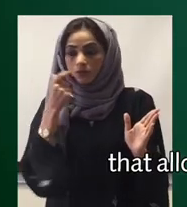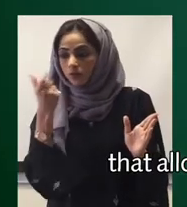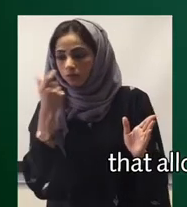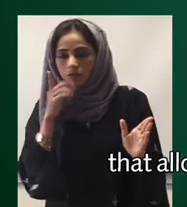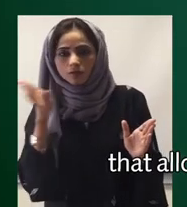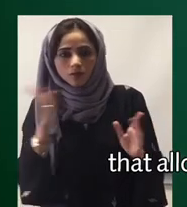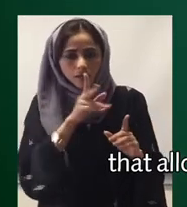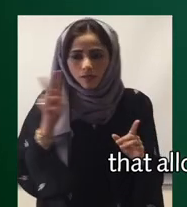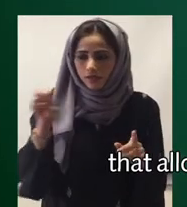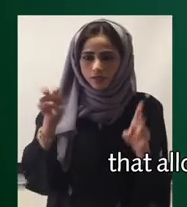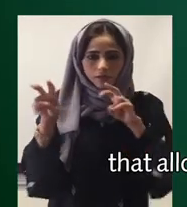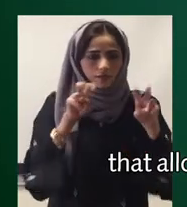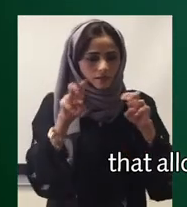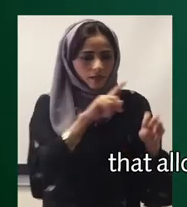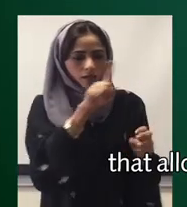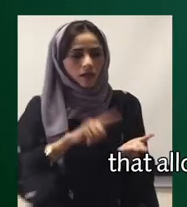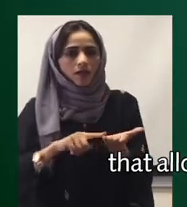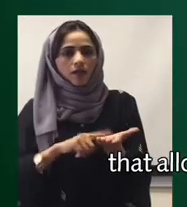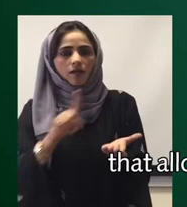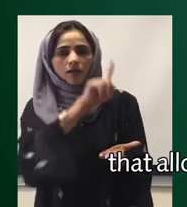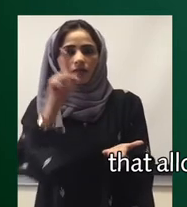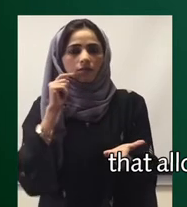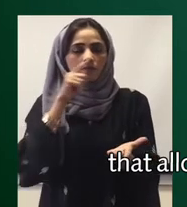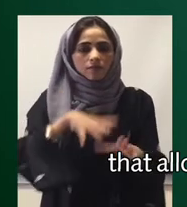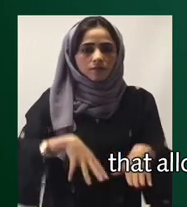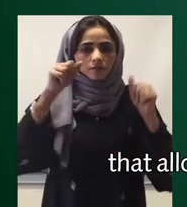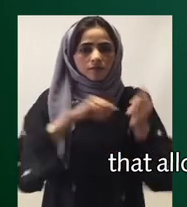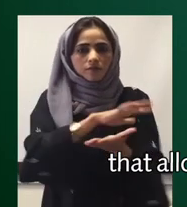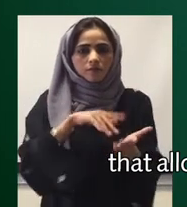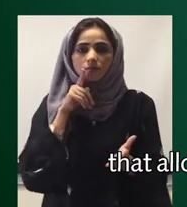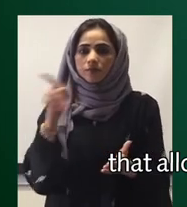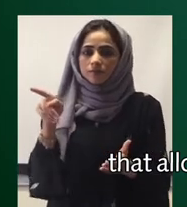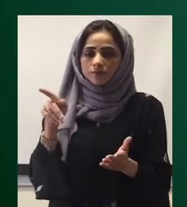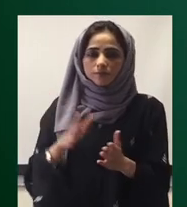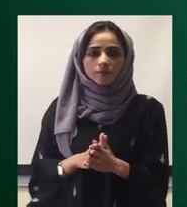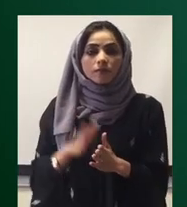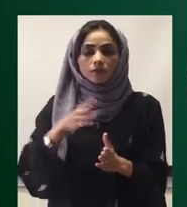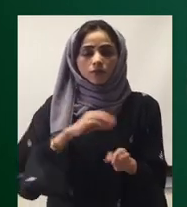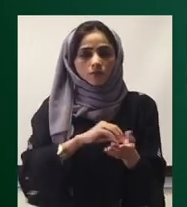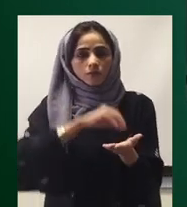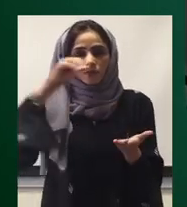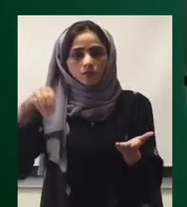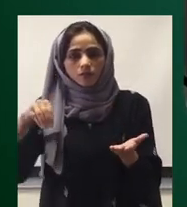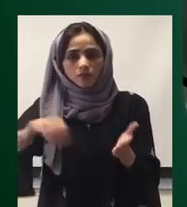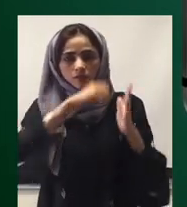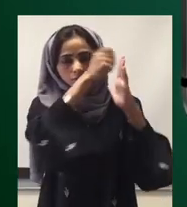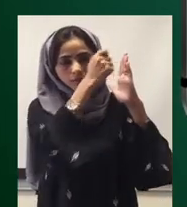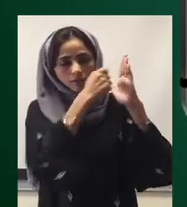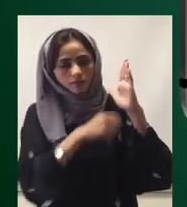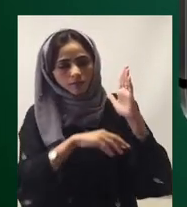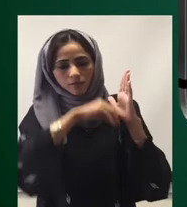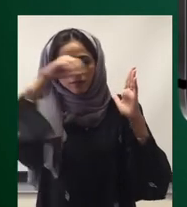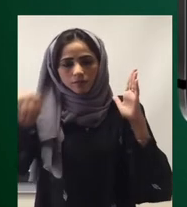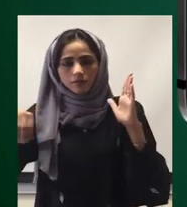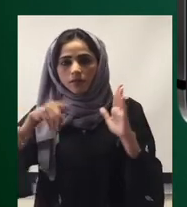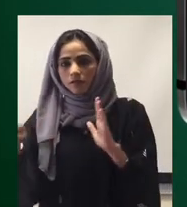كافة المخالفات البيئية والقيام بتنفيذ الحلول الميدانية المعالجة وإرسال النتائج الموثقة من